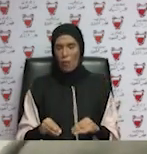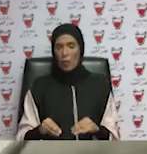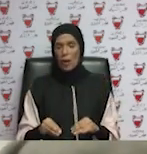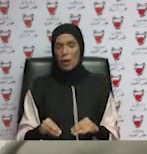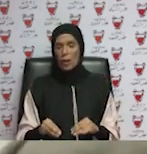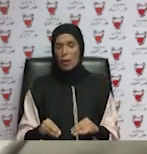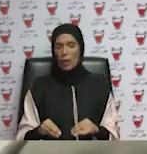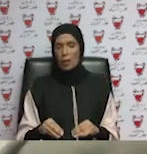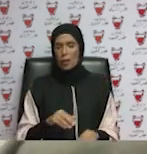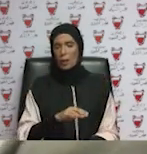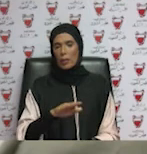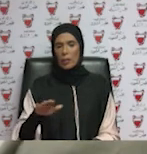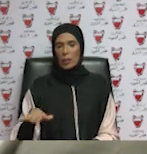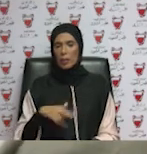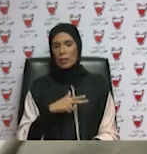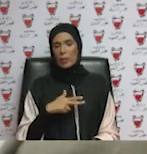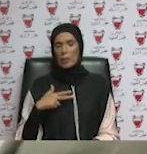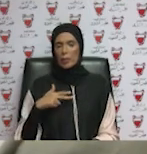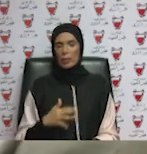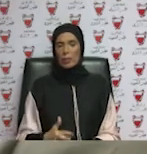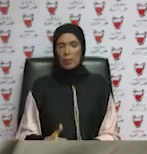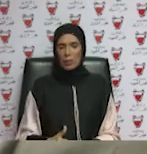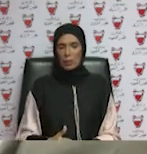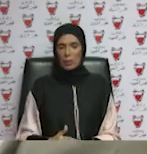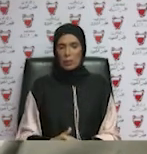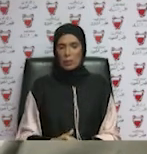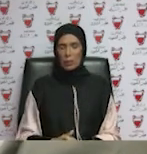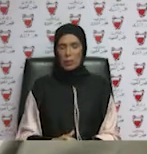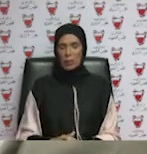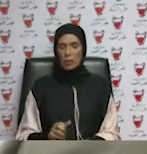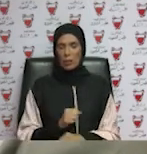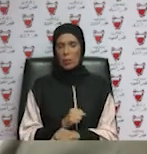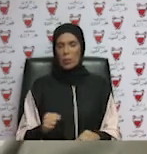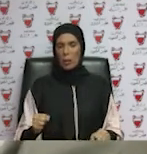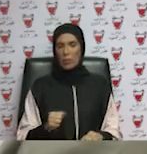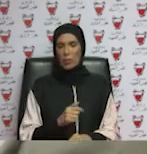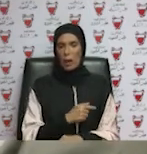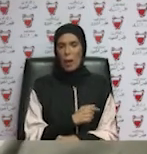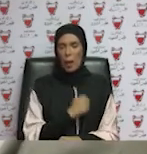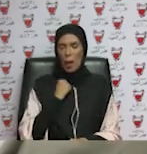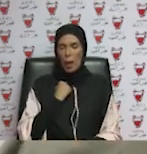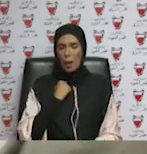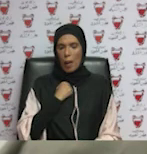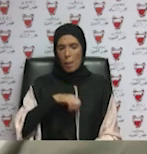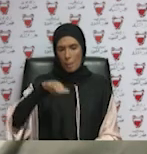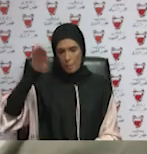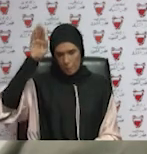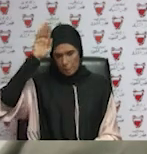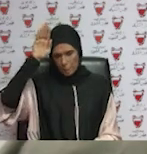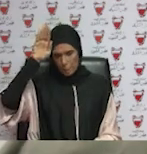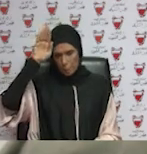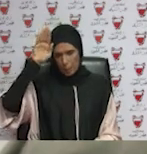كلها حكومية كذلك مستشفى الملك عبد الله التابع لجامعة